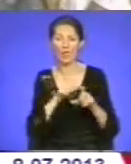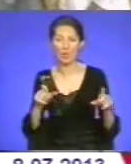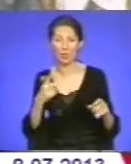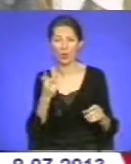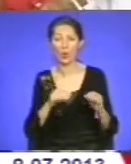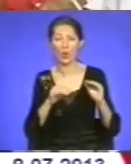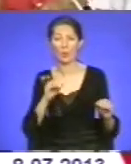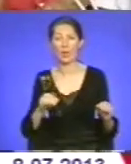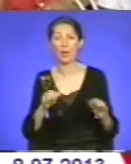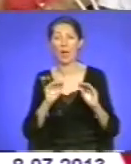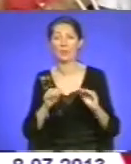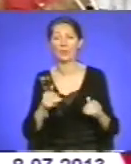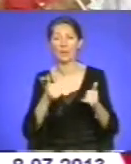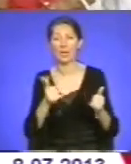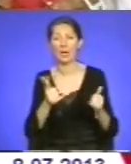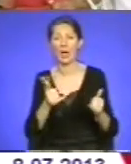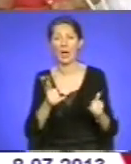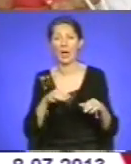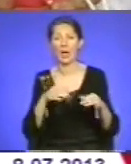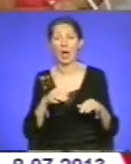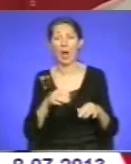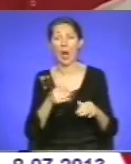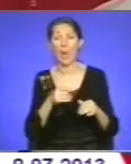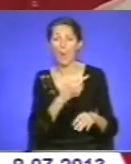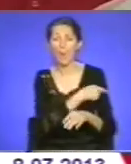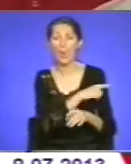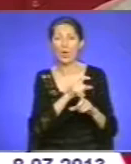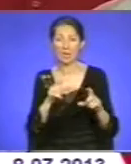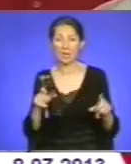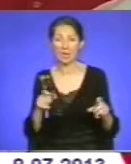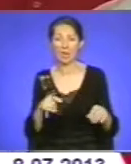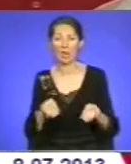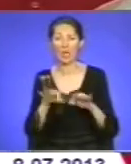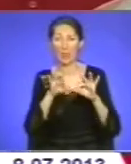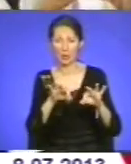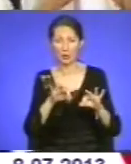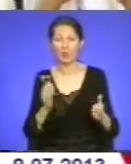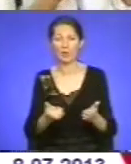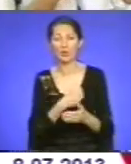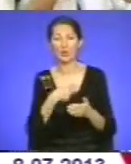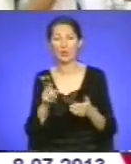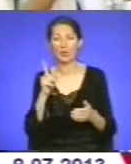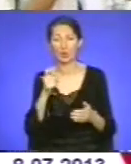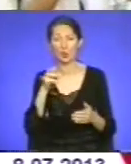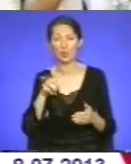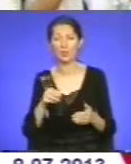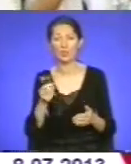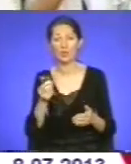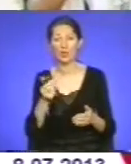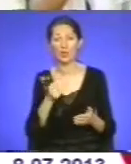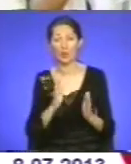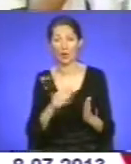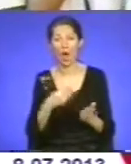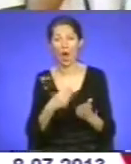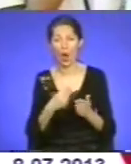обладнання – стаціонарний для поліклініки і пересувний – вдалося купити за 100 тисяч гривень. Хоча вартує апаратура дорожче,